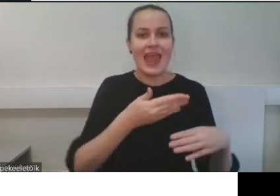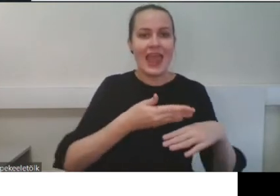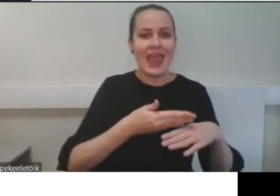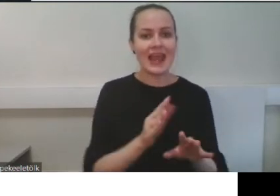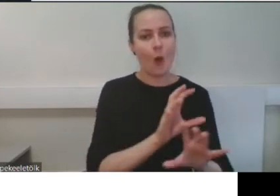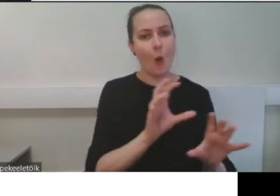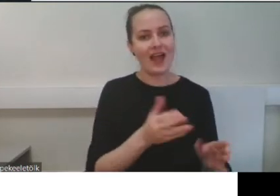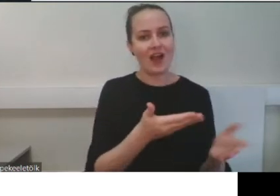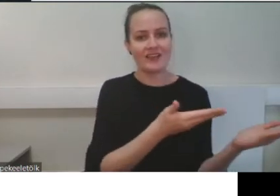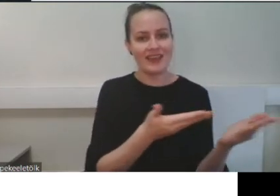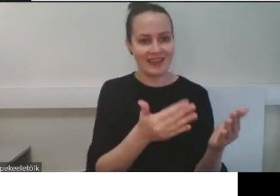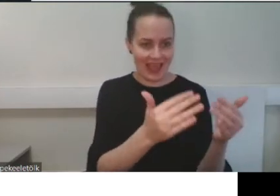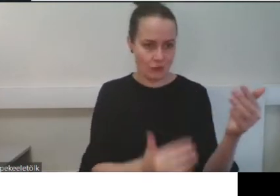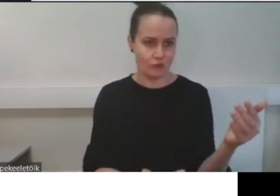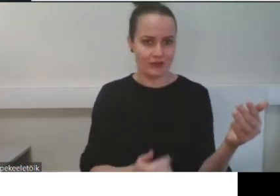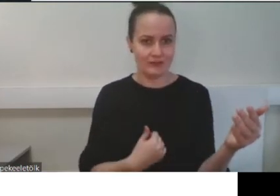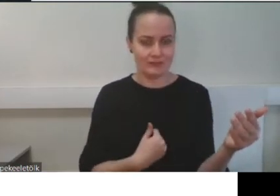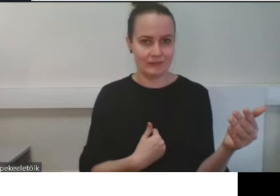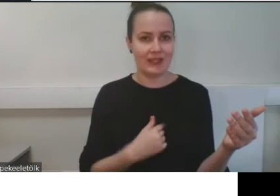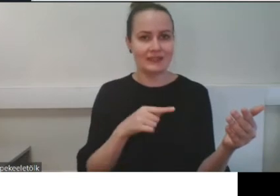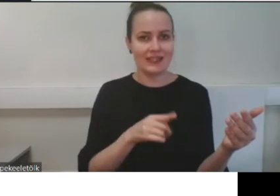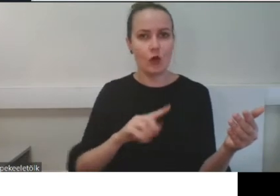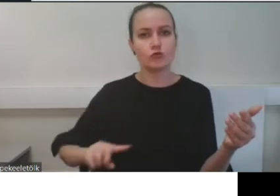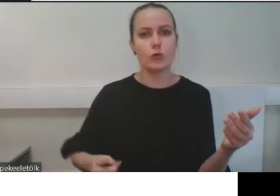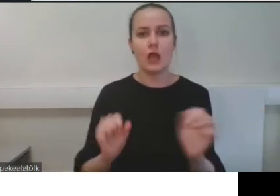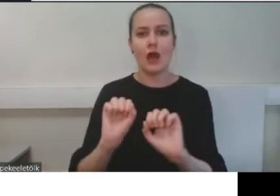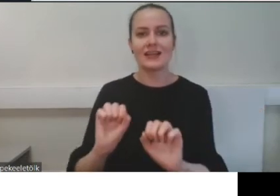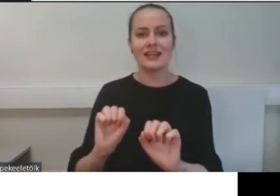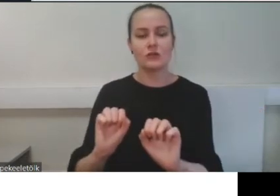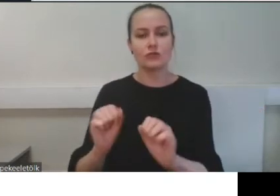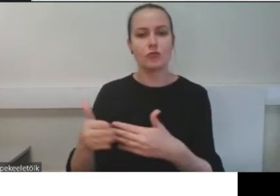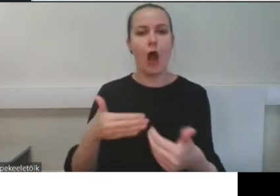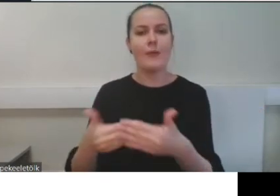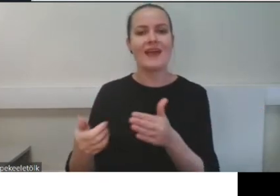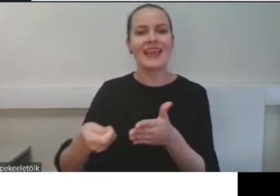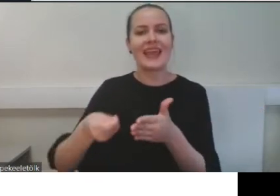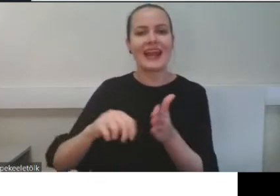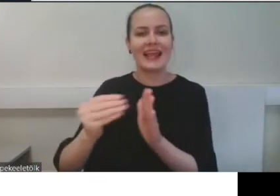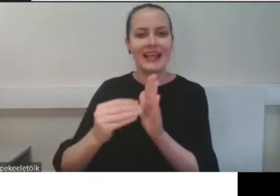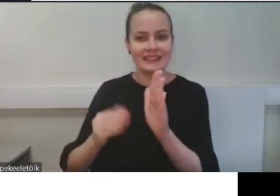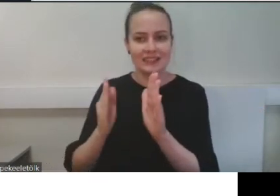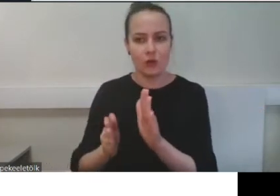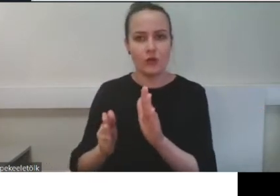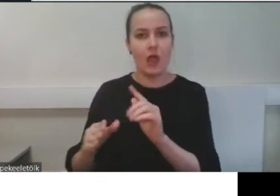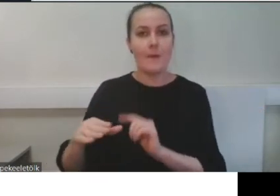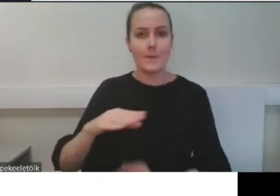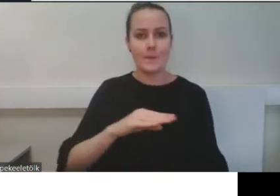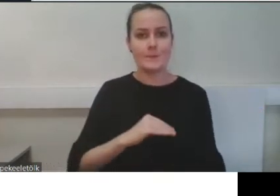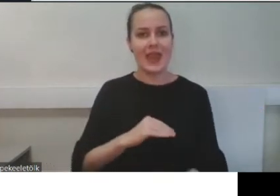inimesi. Siin on näha, et pisut on see viimasel aastal langenud ametliku puudega inimeste